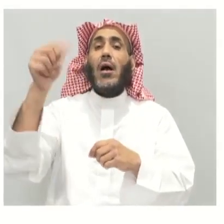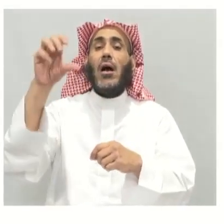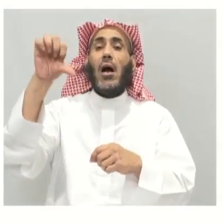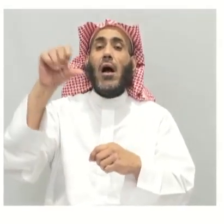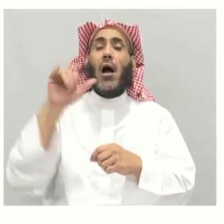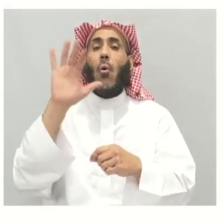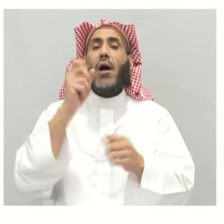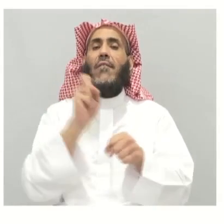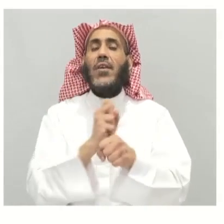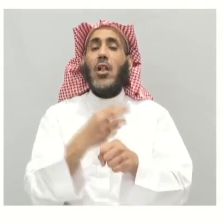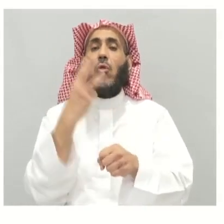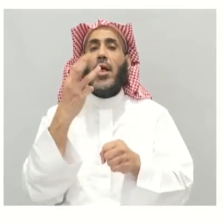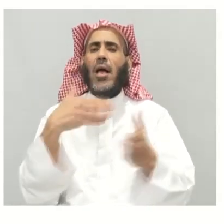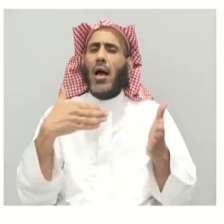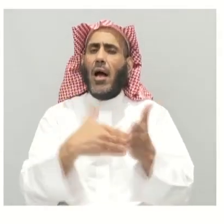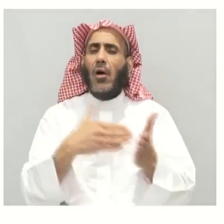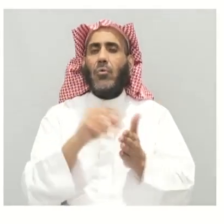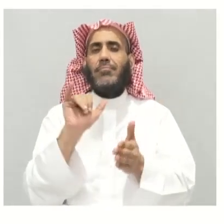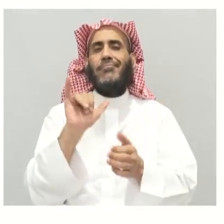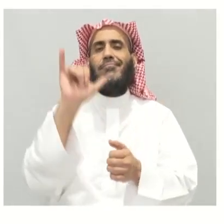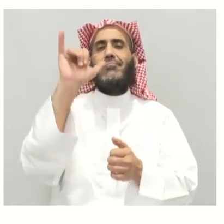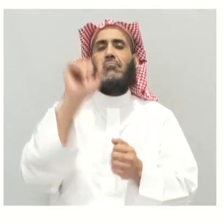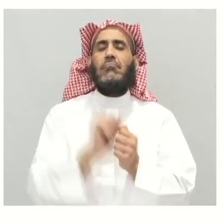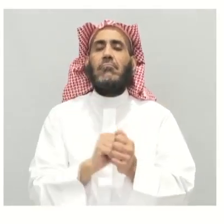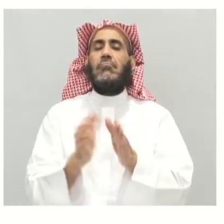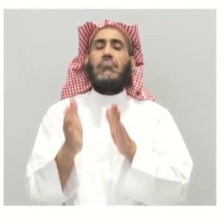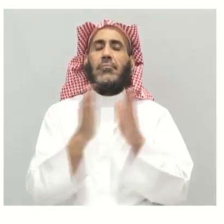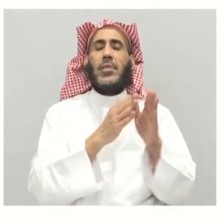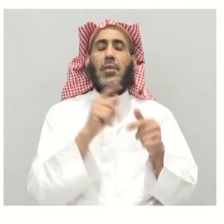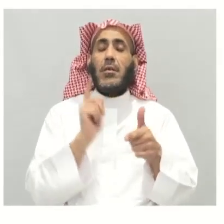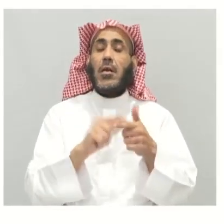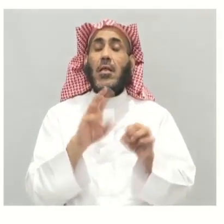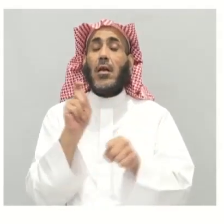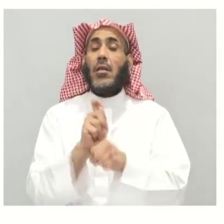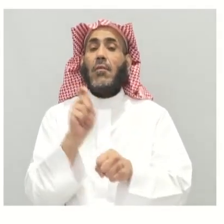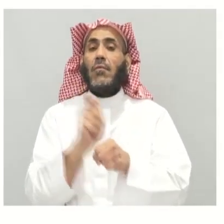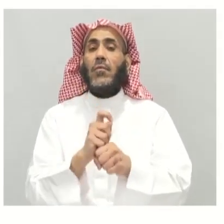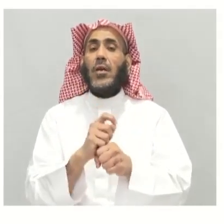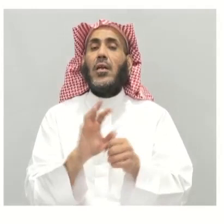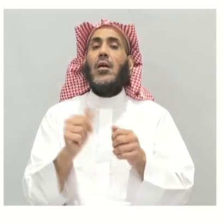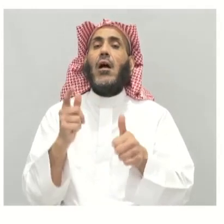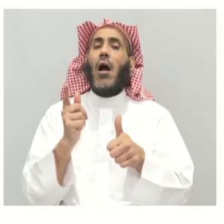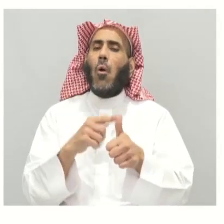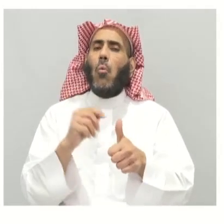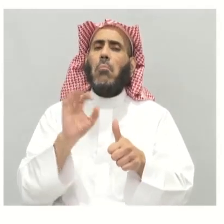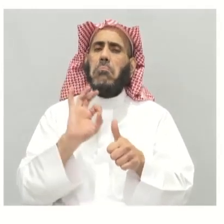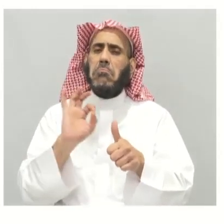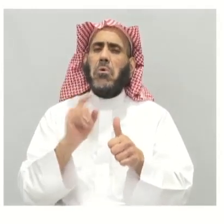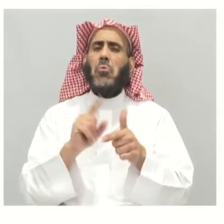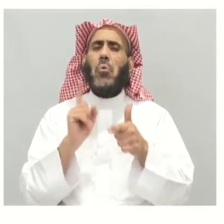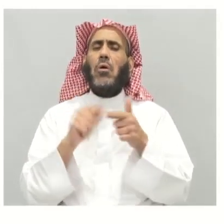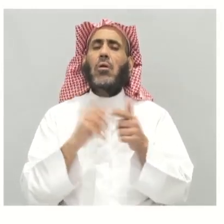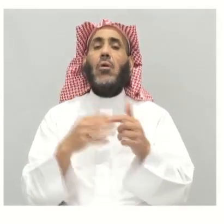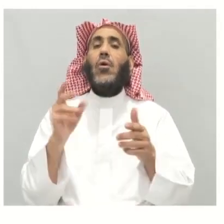الفعل ثلاثي معتل الآخر. كذلك إذا كان الفعل صحيح الأول والآخر